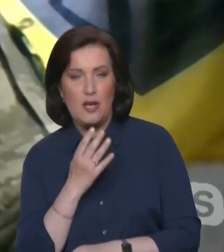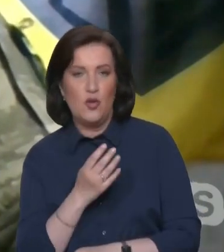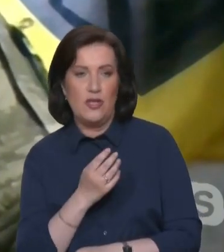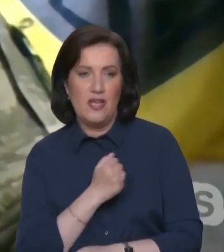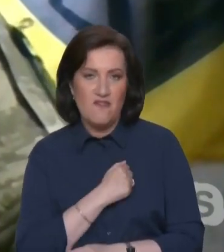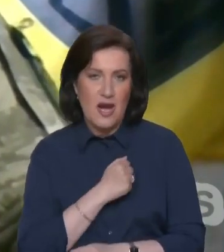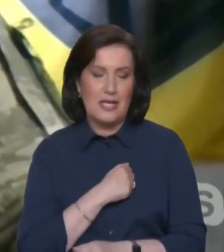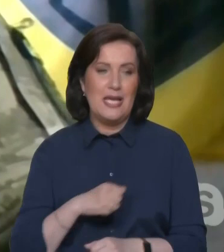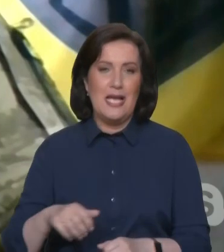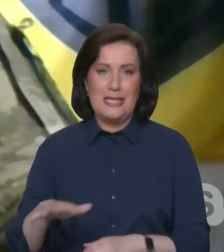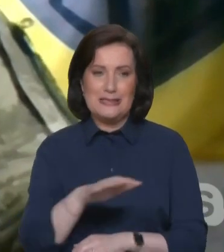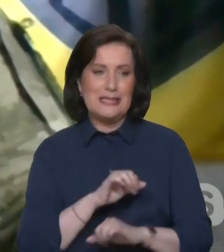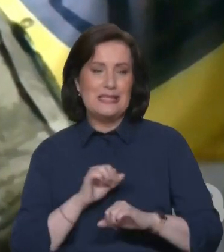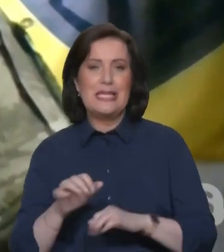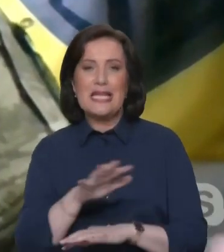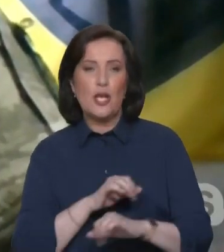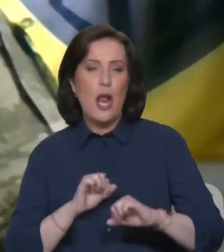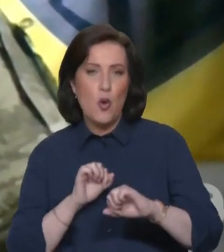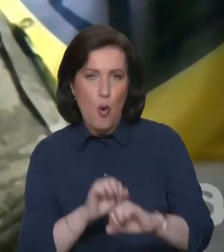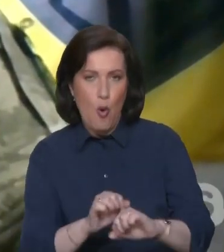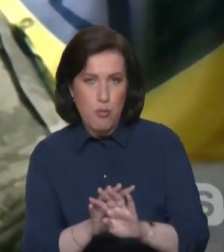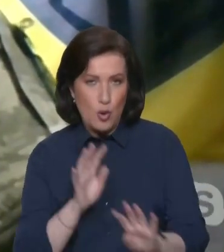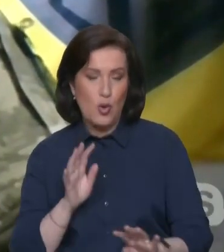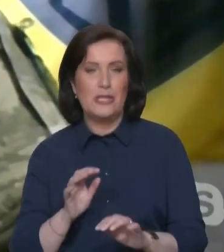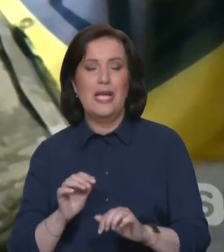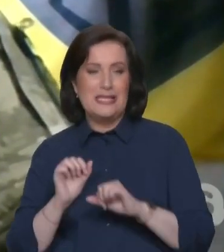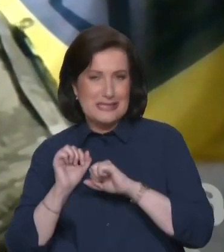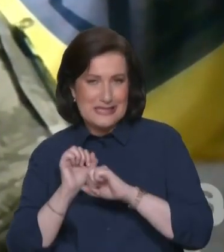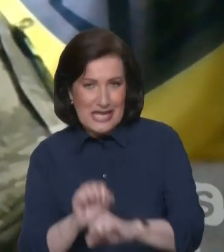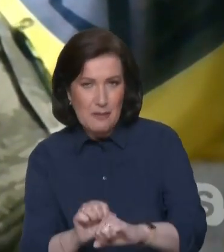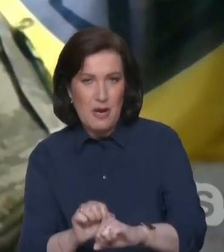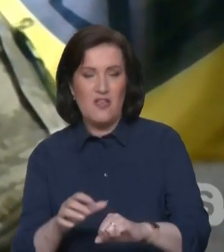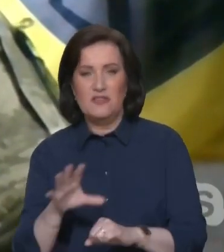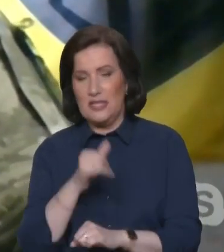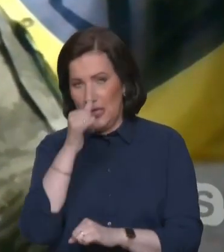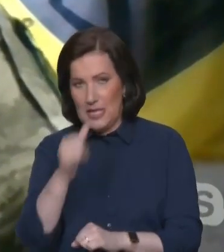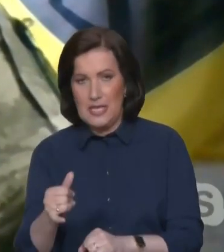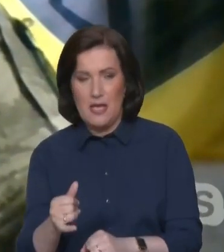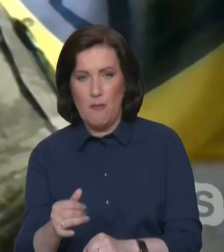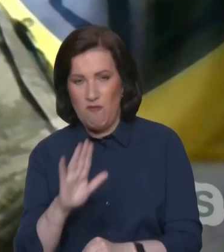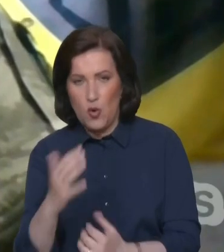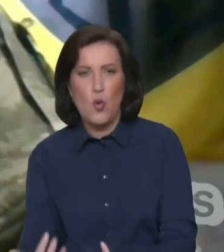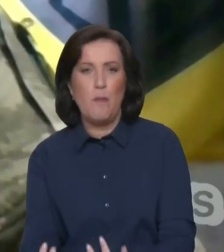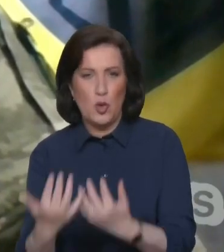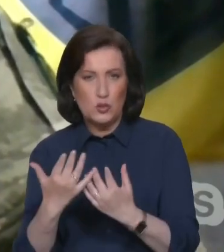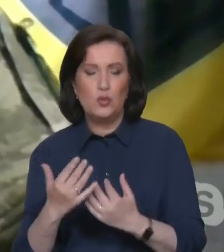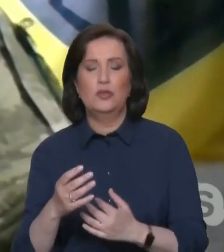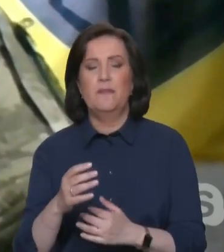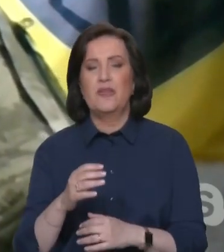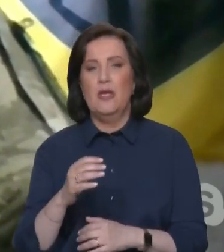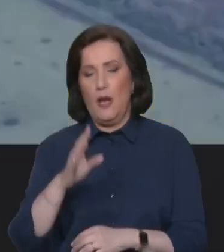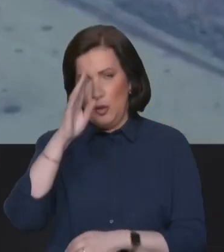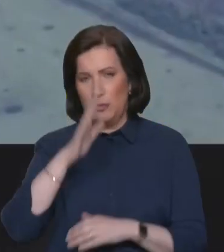і сил територіальної оборони стримуємо це все, не даємо ворогу просунутись. Хлопці